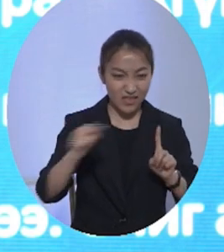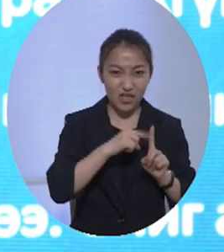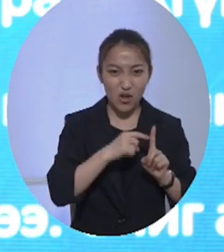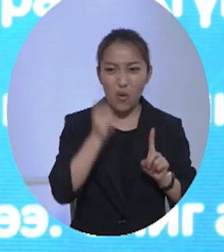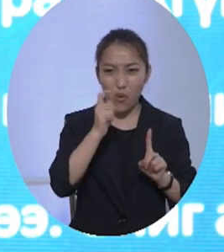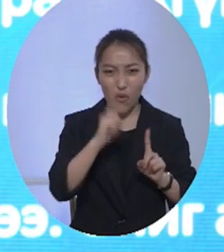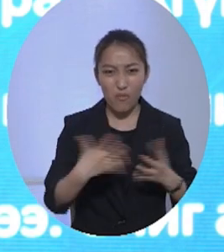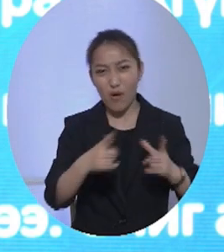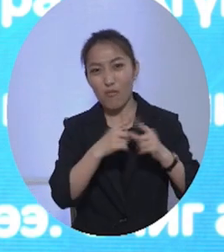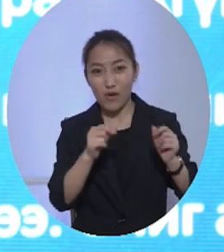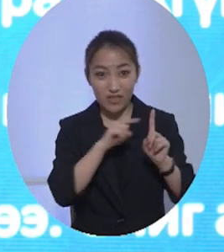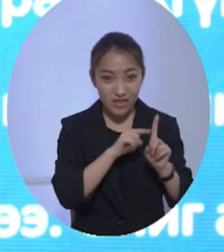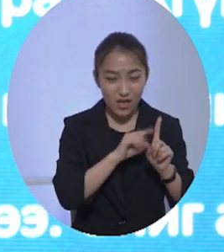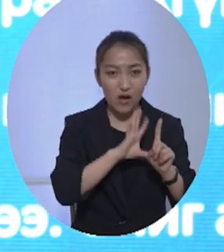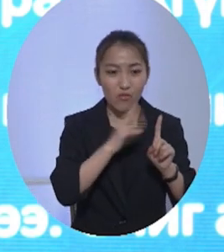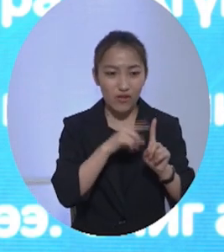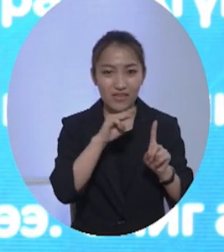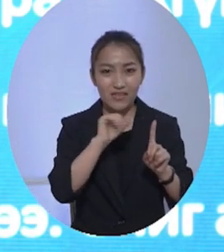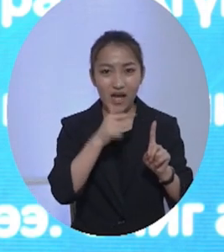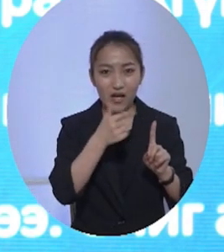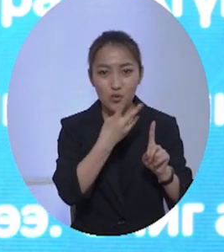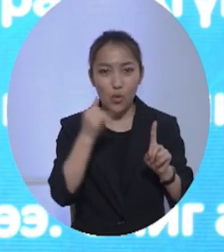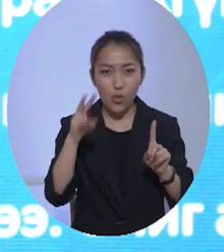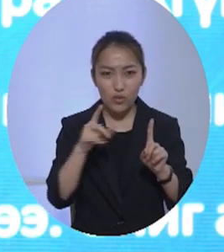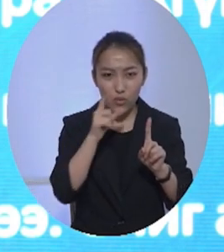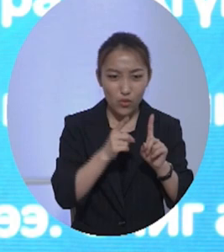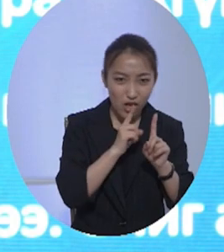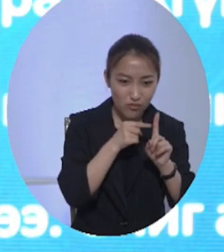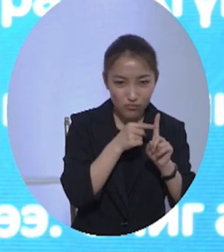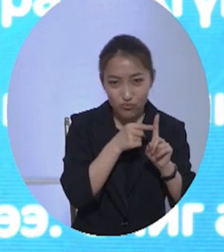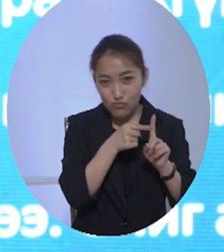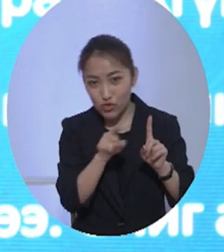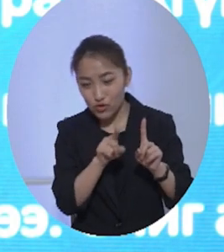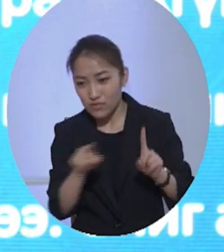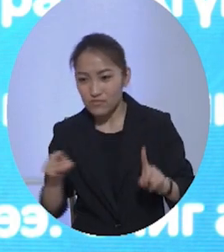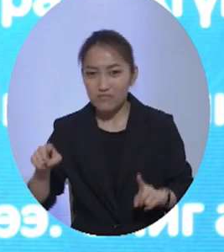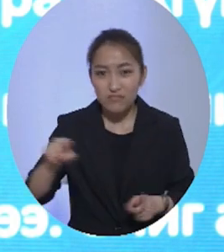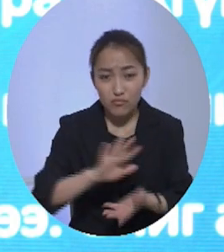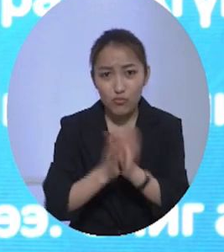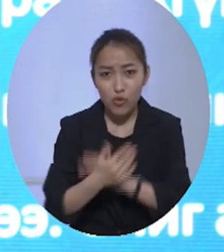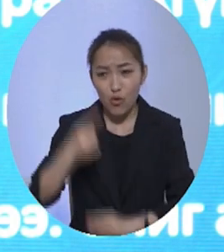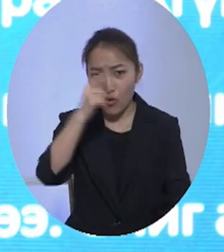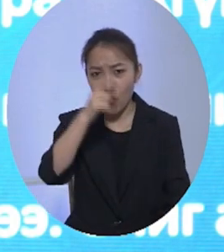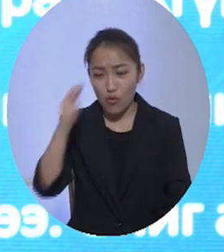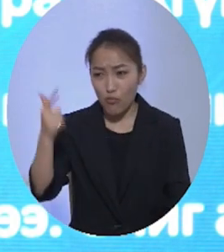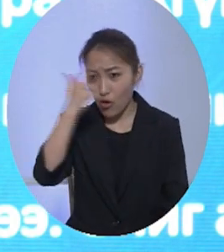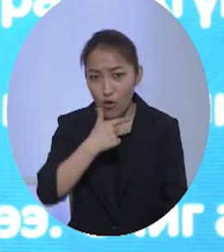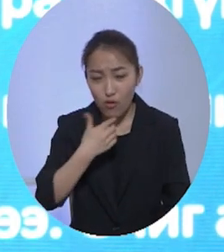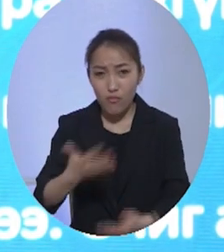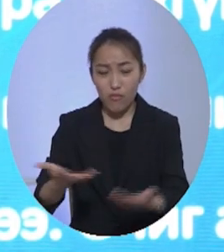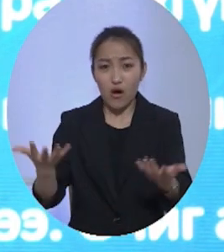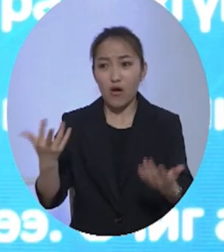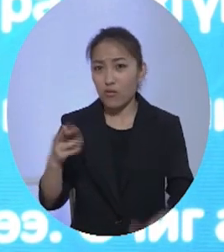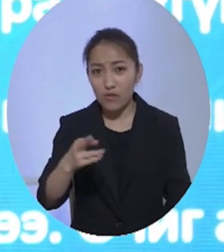явуулсан. Явсан чинь монголчууд өрөөсөө бараа нь харагдахгүй газар алга болжээ гэсэн мэдээ ирсэн. За ийм учраас Монгол даргачийг